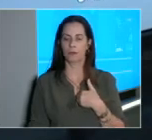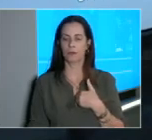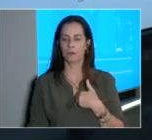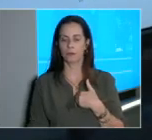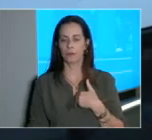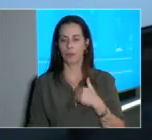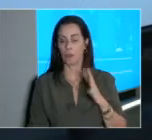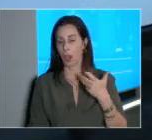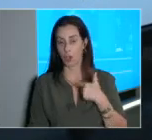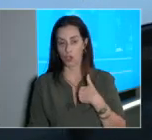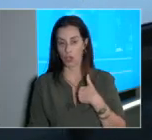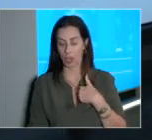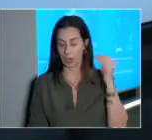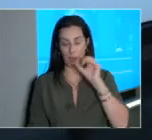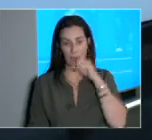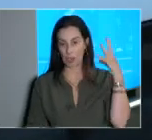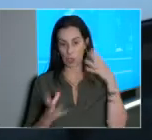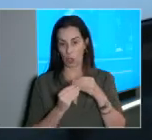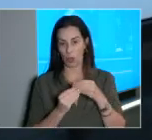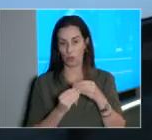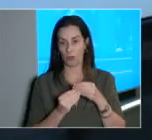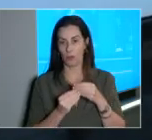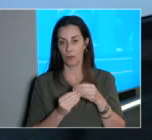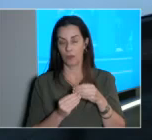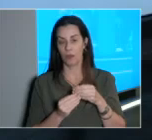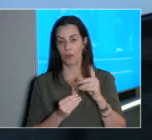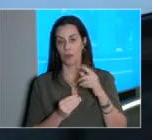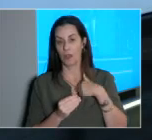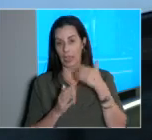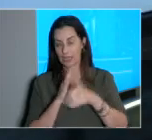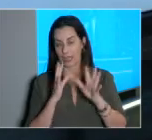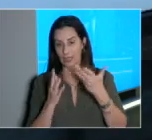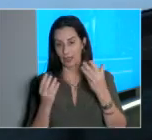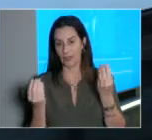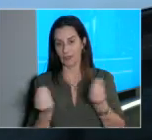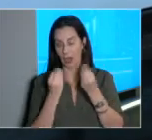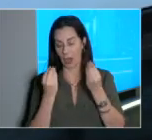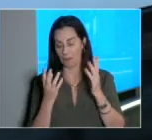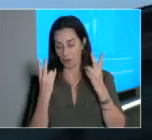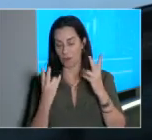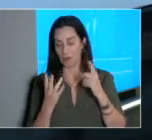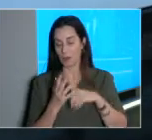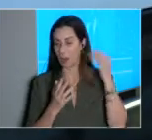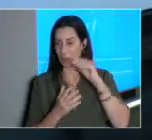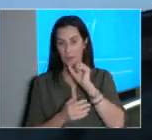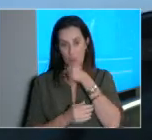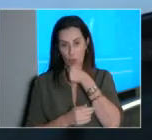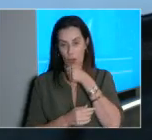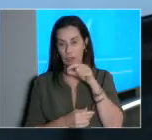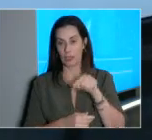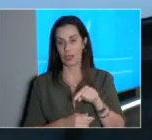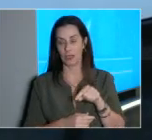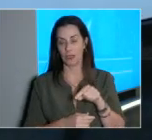לא, מה שאני למדתי בהיסטוריה, אתה יודע, אני למדתי בסוף בחינוך החרדי, אז חסור לי קצת אולי בליבה, אבל מה שאני למדתי בהיסטוריה